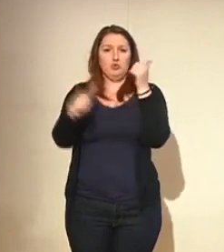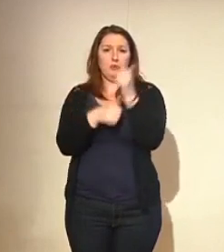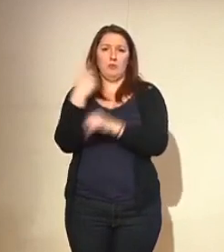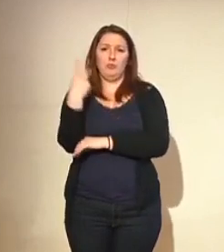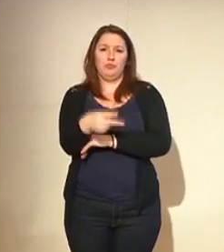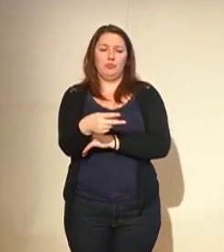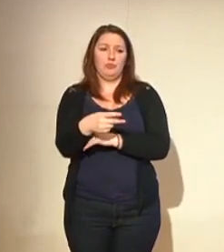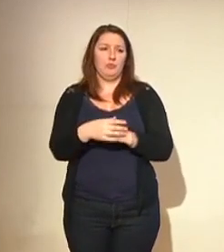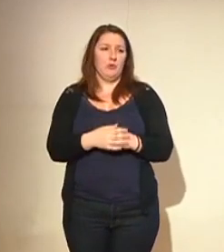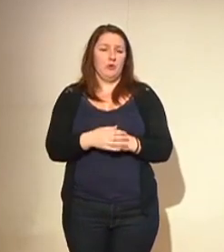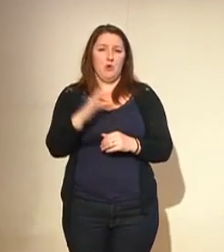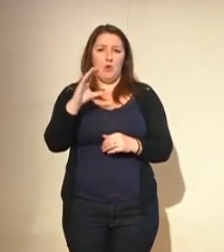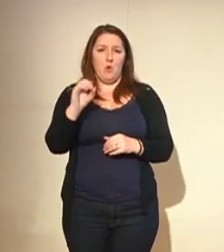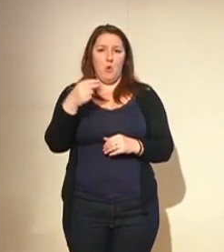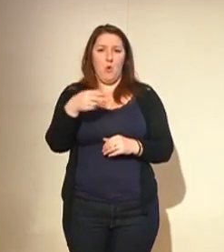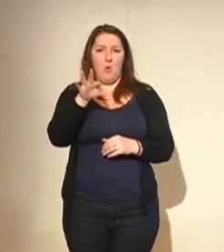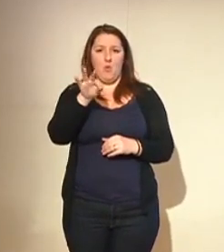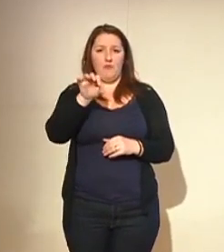suppléant monsieur